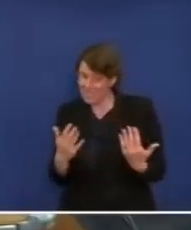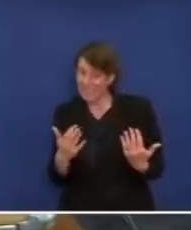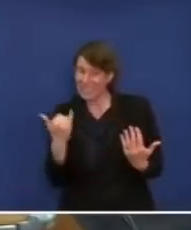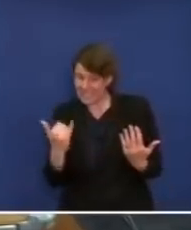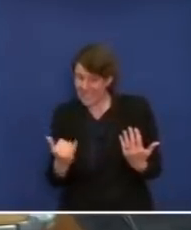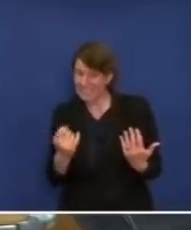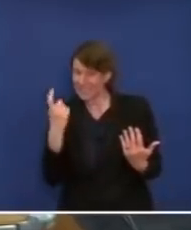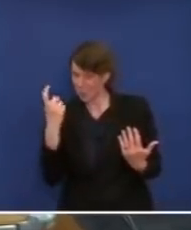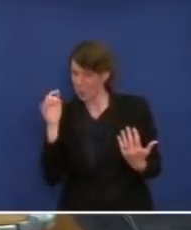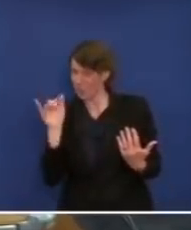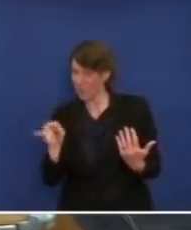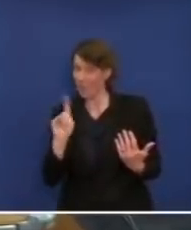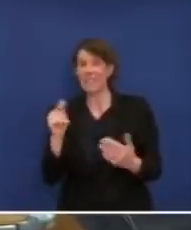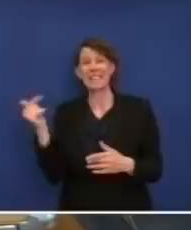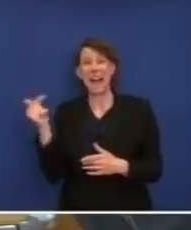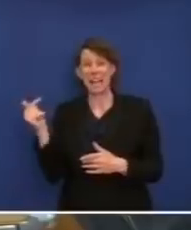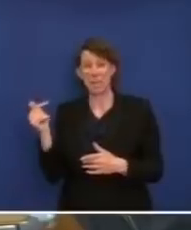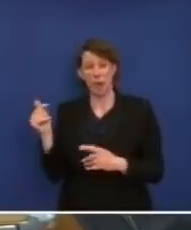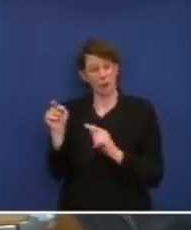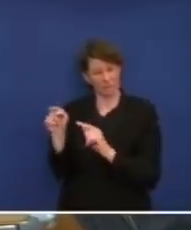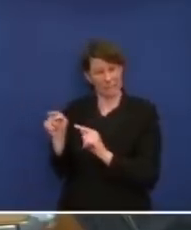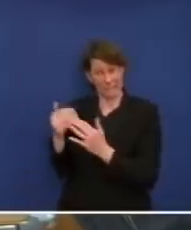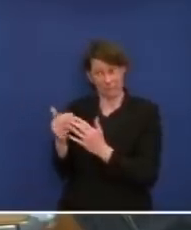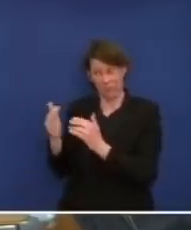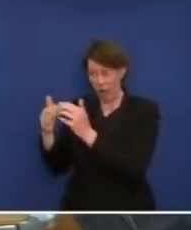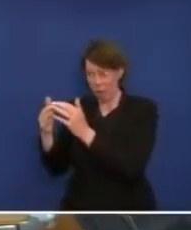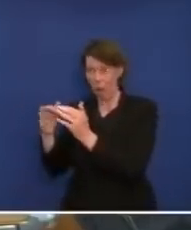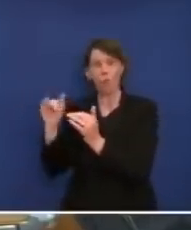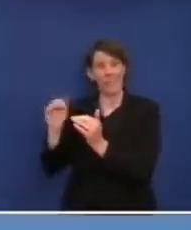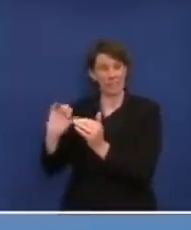diese Errungenschaften wieder rückgängig zu machen nach dem Abzug?